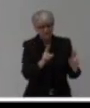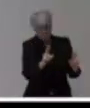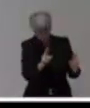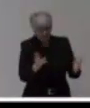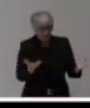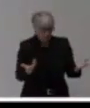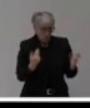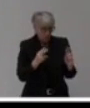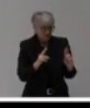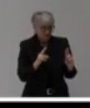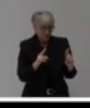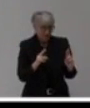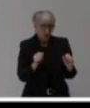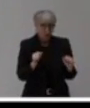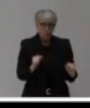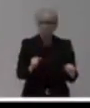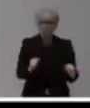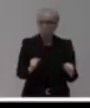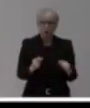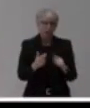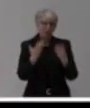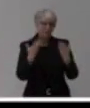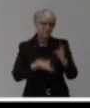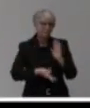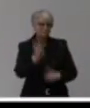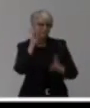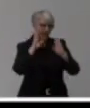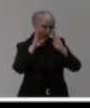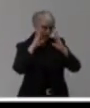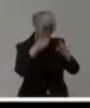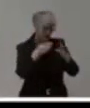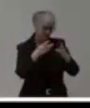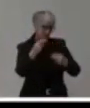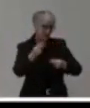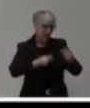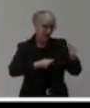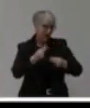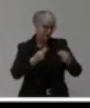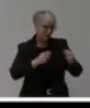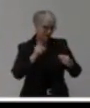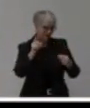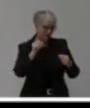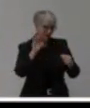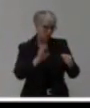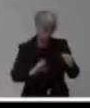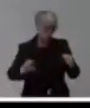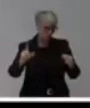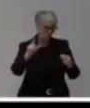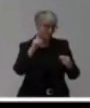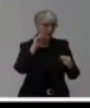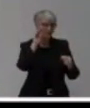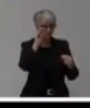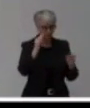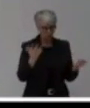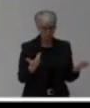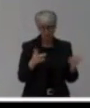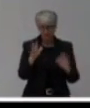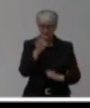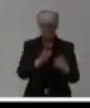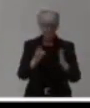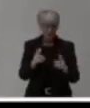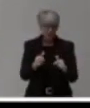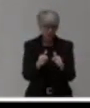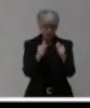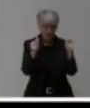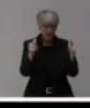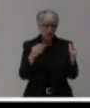possa essere un po' un'attenzione dell'amministrazione di Regione Lombardia nel futuro, perché ci sembra che cresce